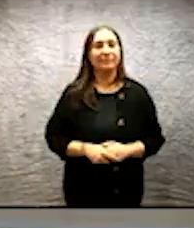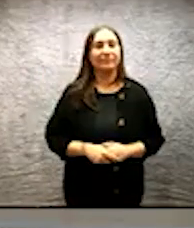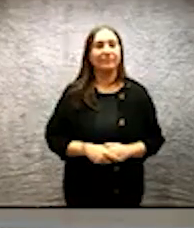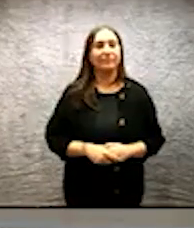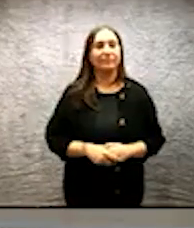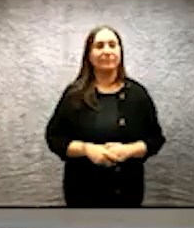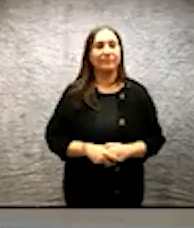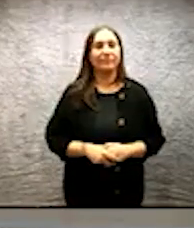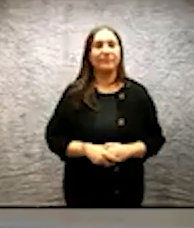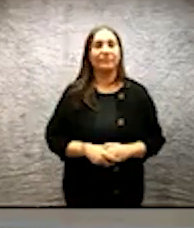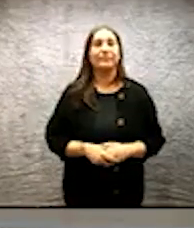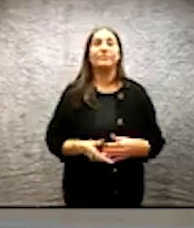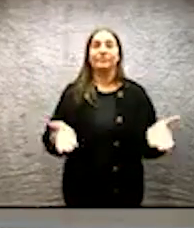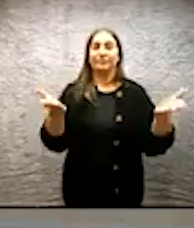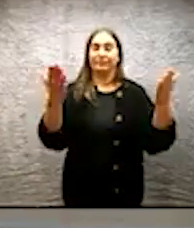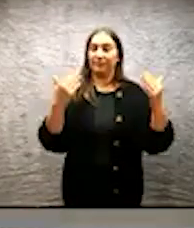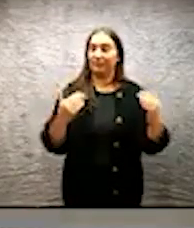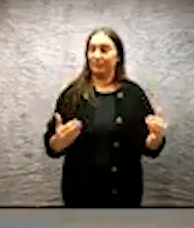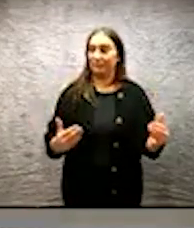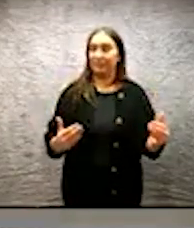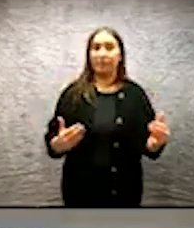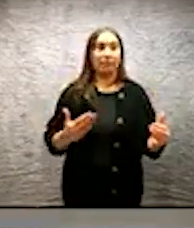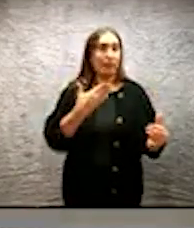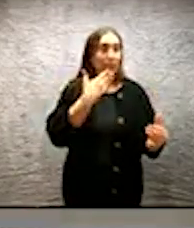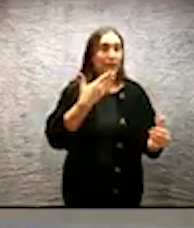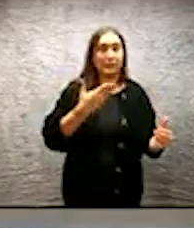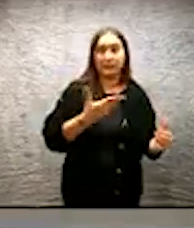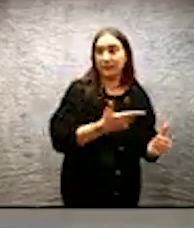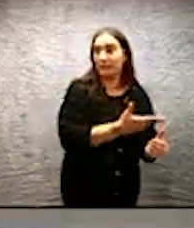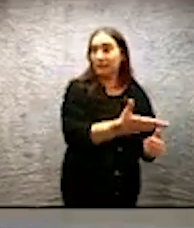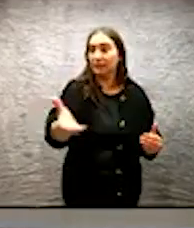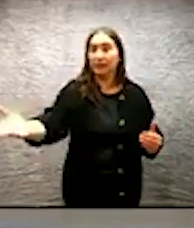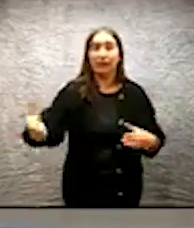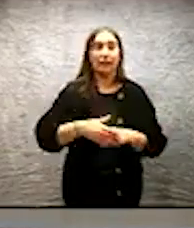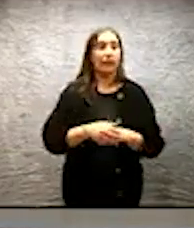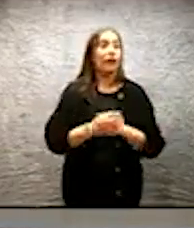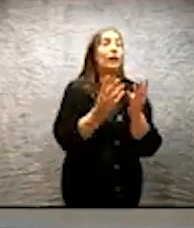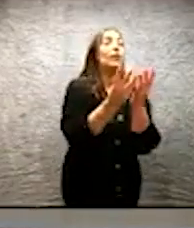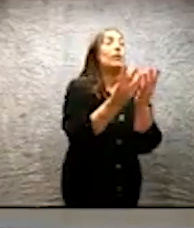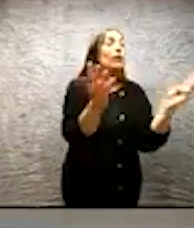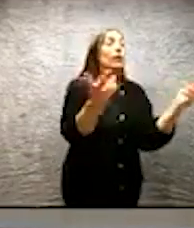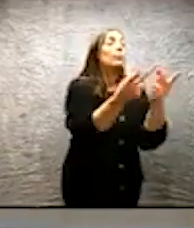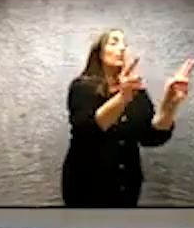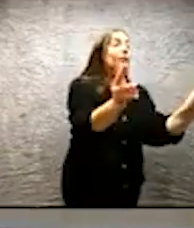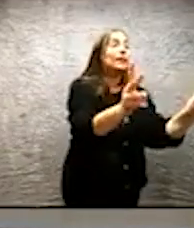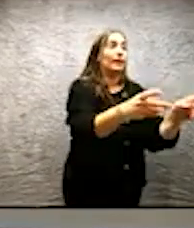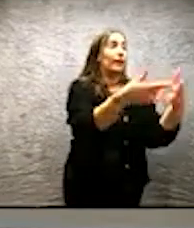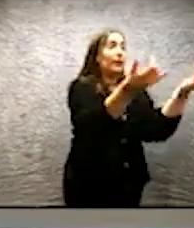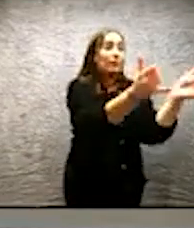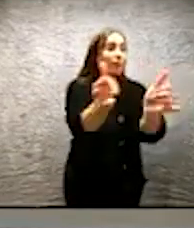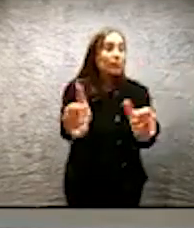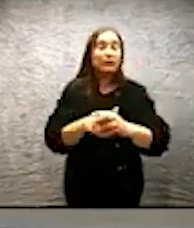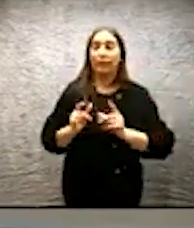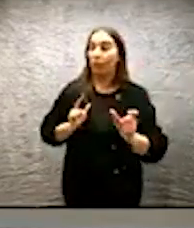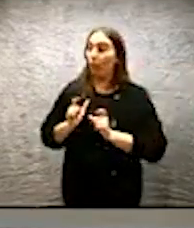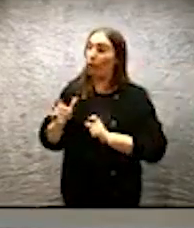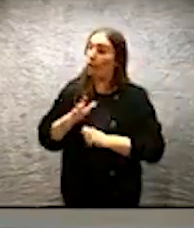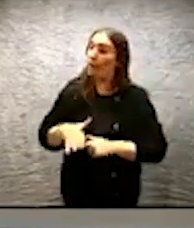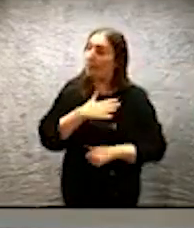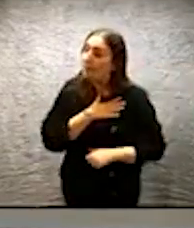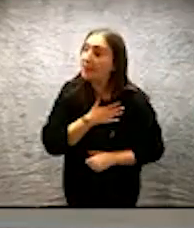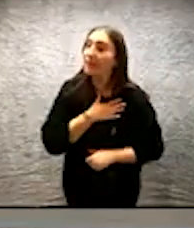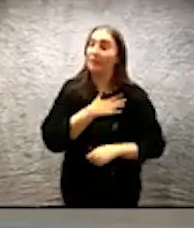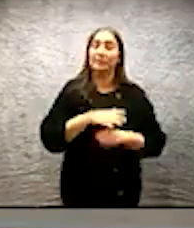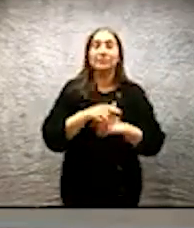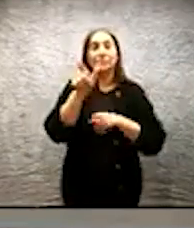Donc, merci beaucoup à tous et toutes les personnes qui étaient présentes dans le public. Merci, mes chers collègues, pour votre participation. Merci